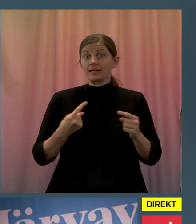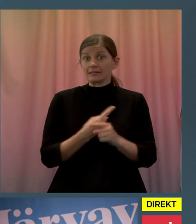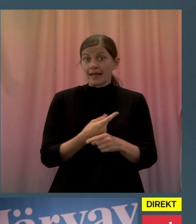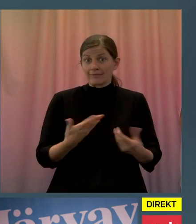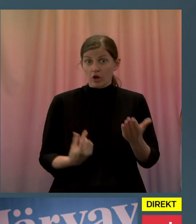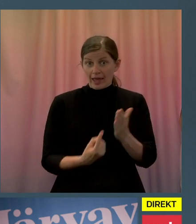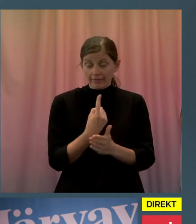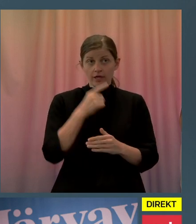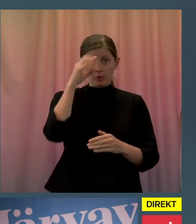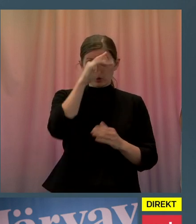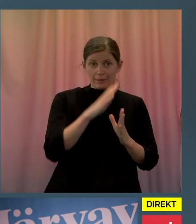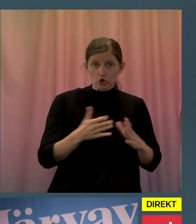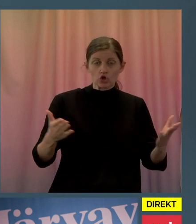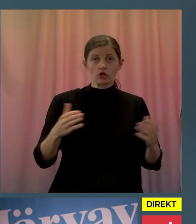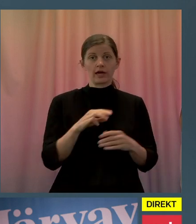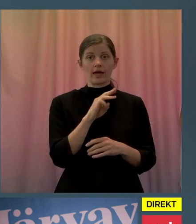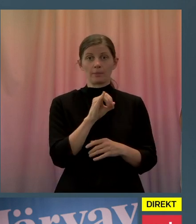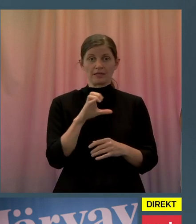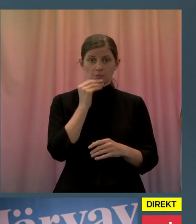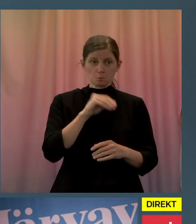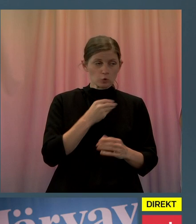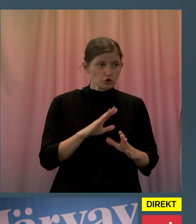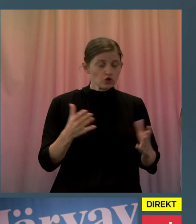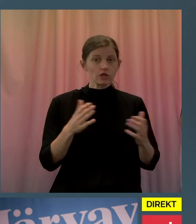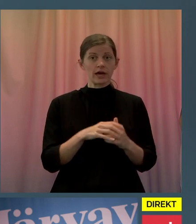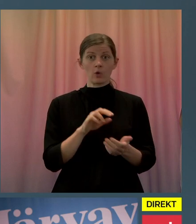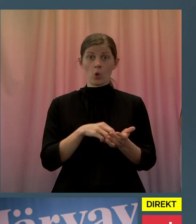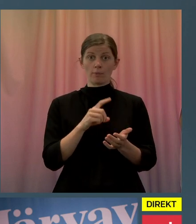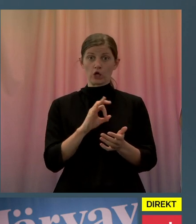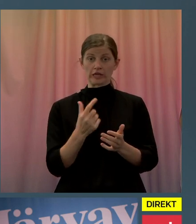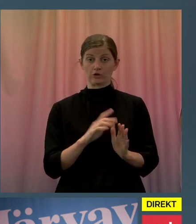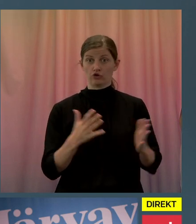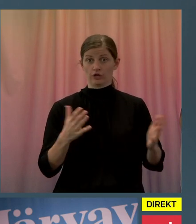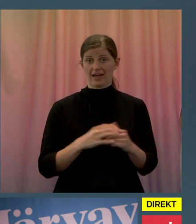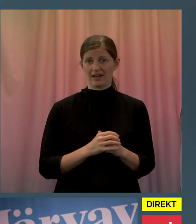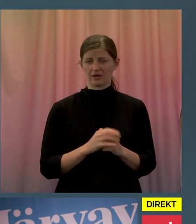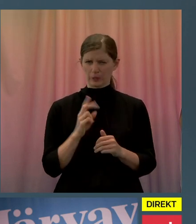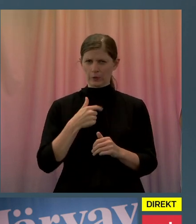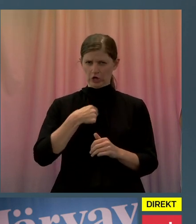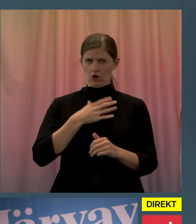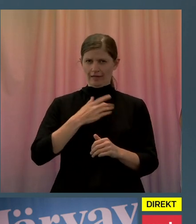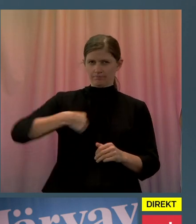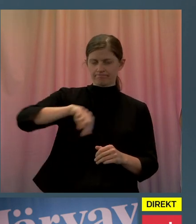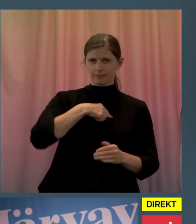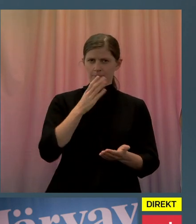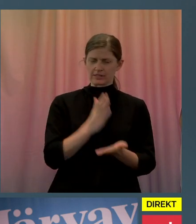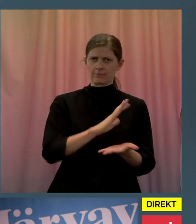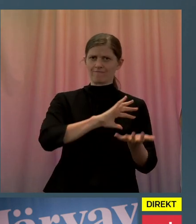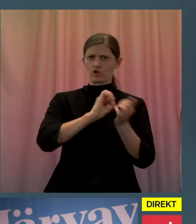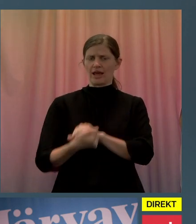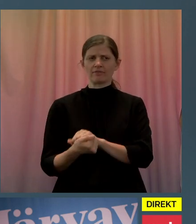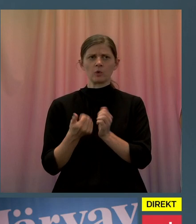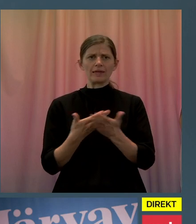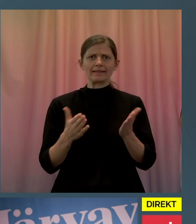och hopplösheten. Låt oss bestämma oss för att ändra på det. Inte med floskler, fromma förhoppningar och tomma